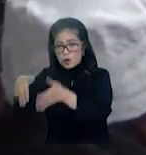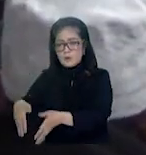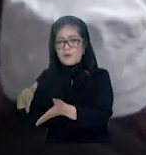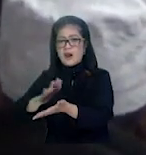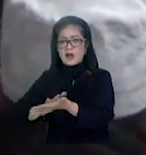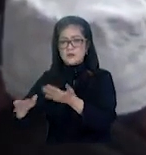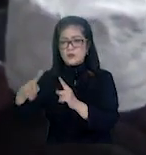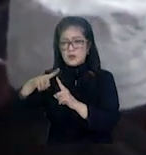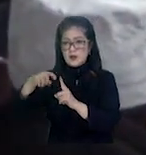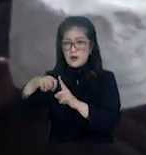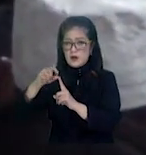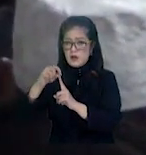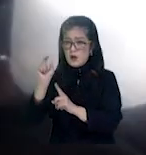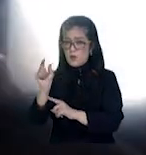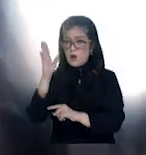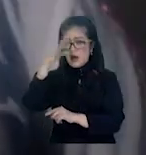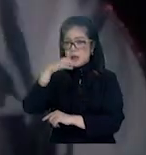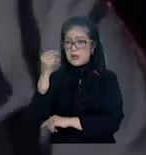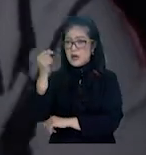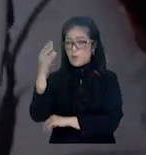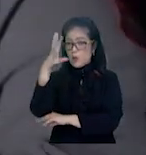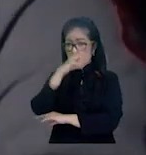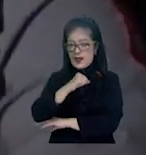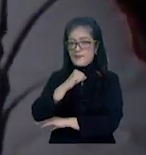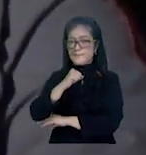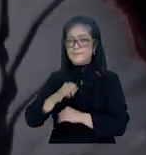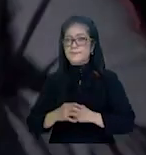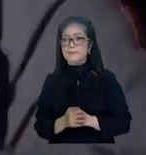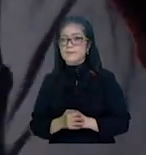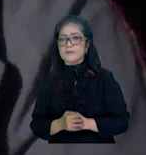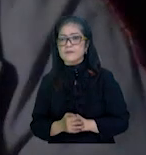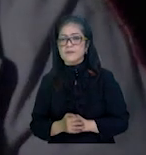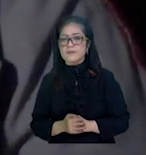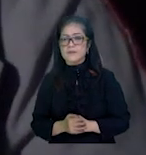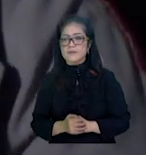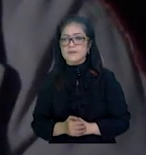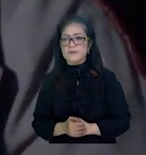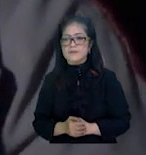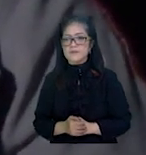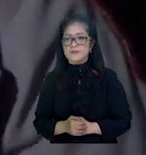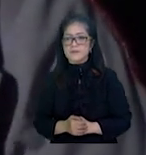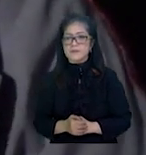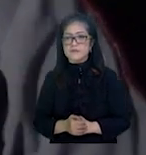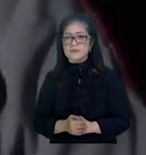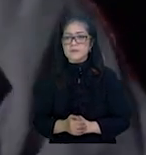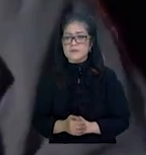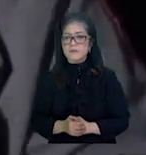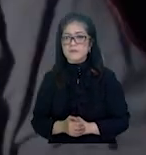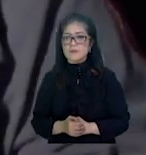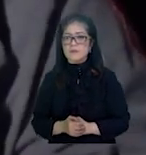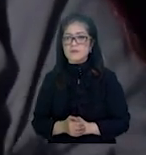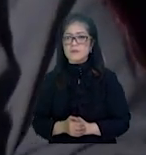Desa setempat Rabu malam ini sudah berjalan sekitar berapa puluh tahun